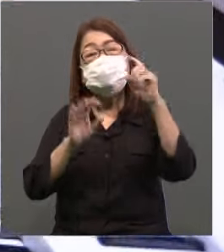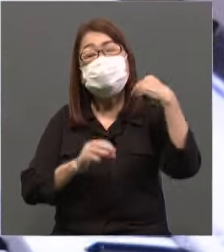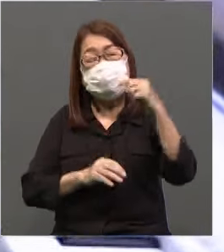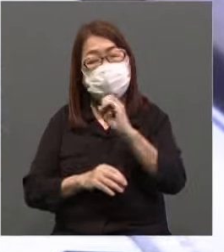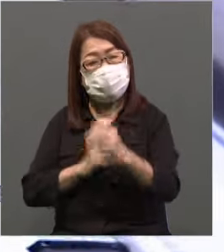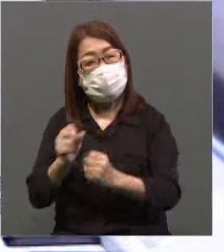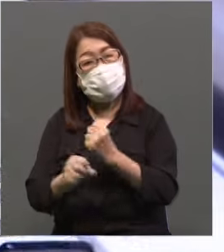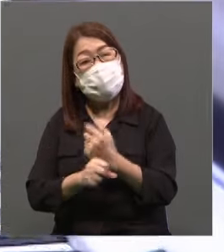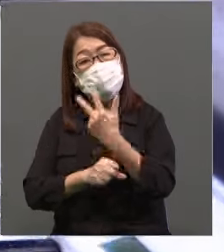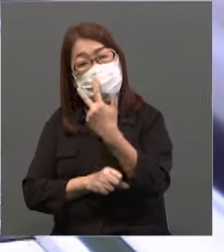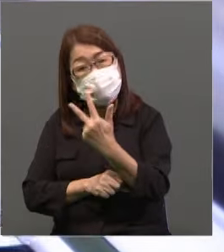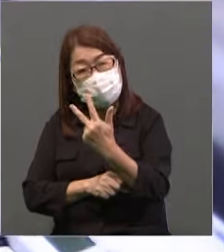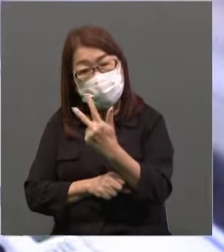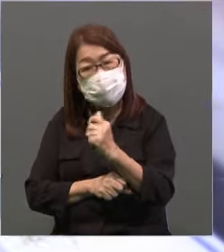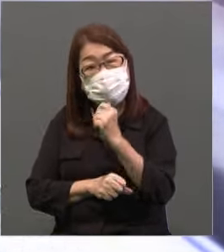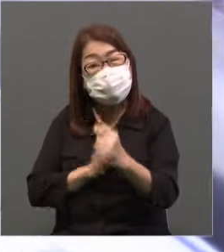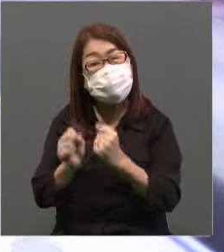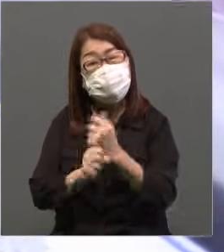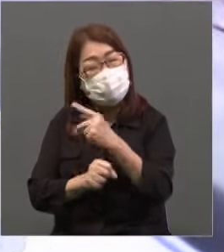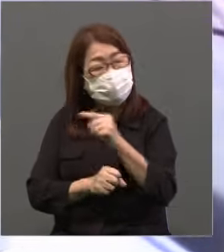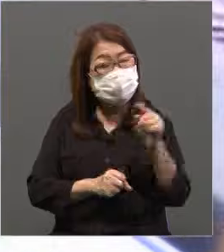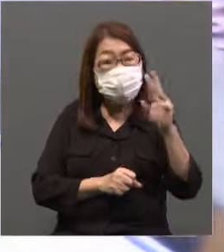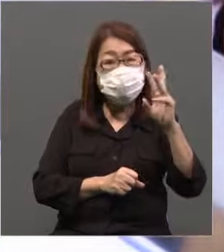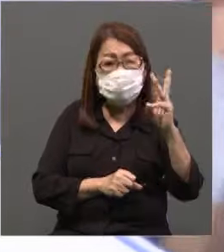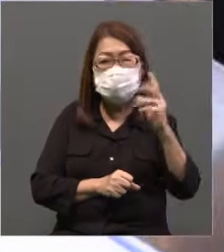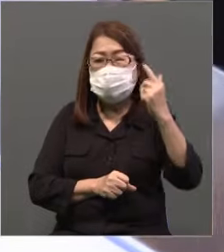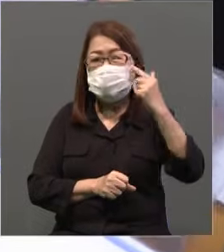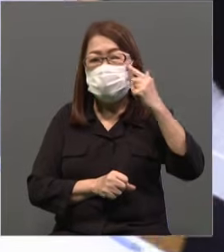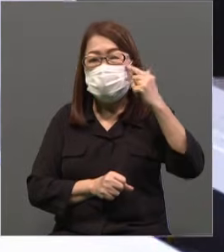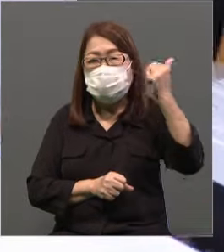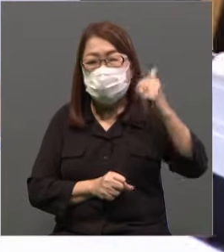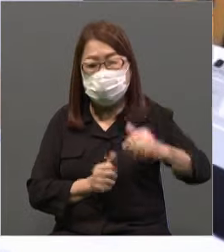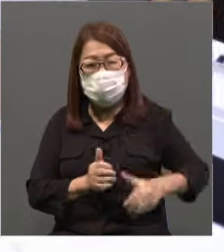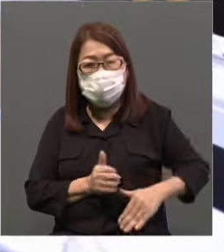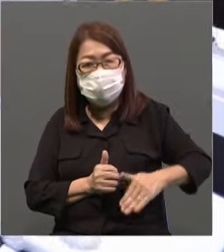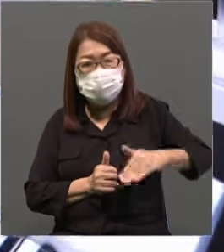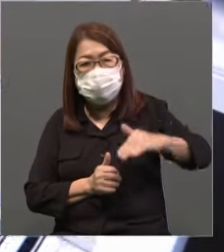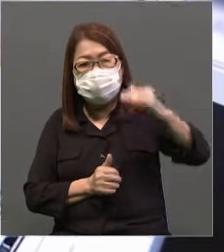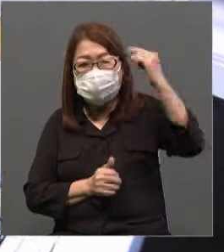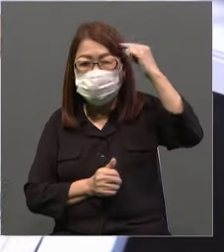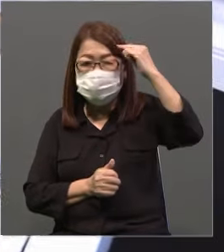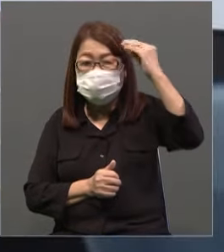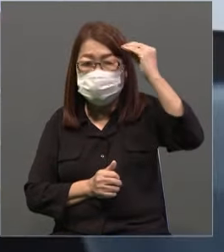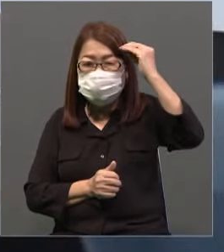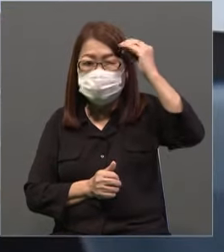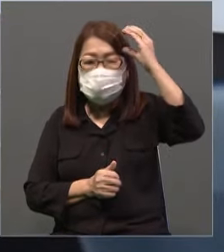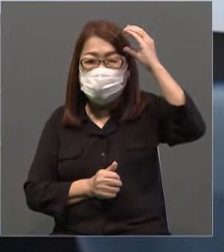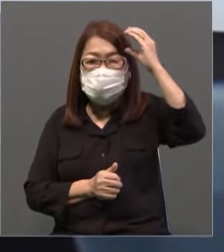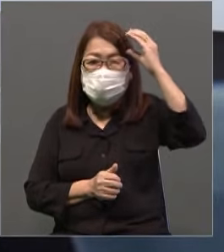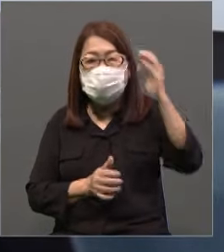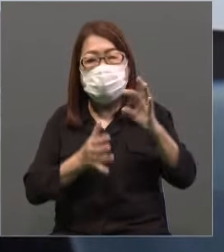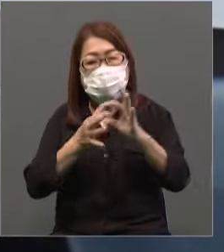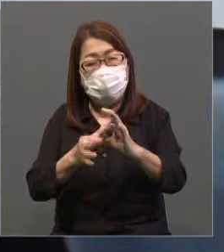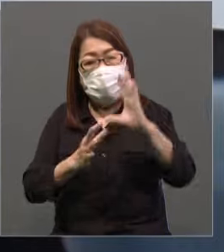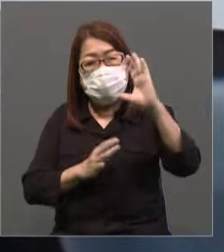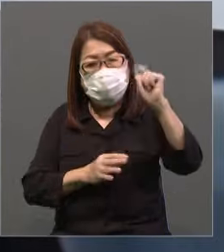งวัย 3-6 ขวบนับเป็นช่วงสำคัญที่ร่างกายและสมองกำลังเจริญเติบโตเป็นวัยทองที่พ่อแม่ผู้ปกครอง